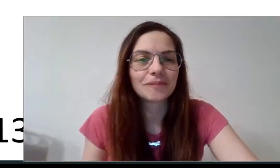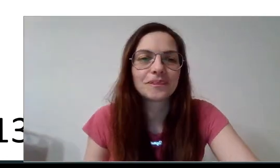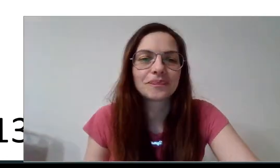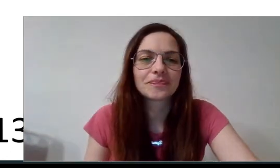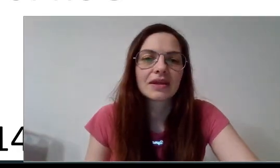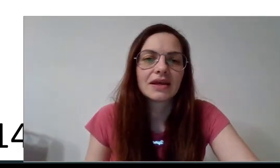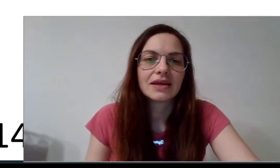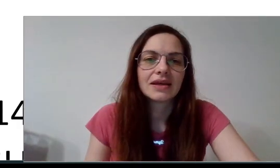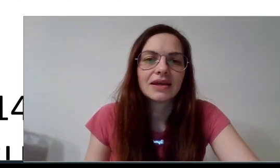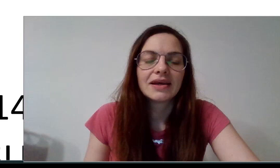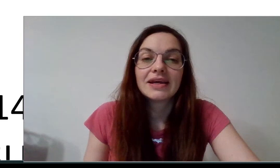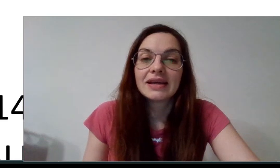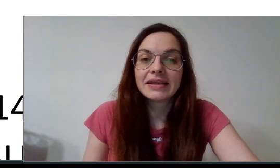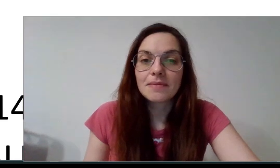ledig.